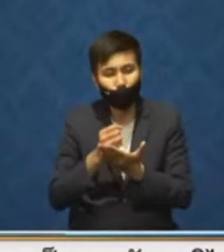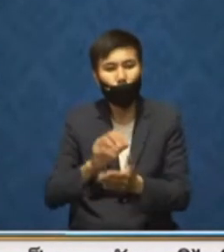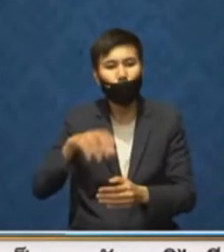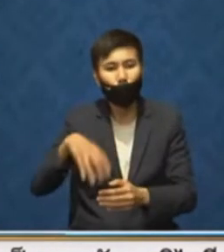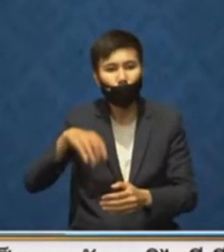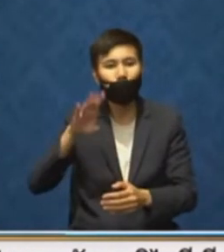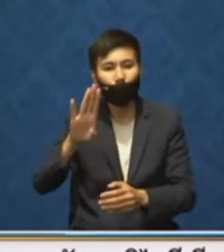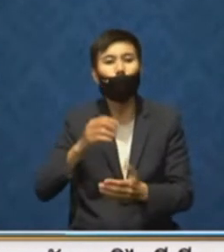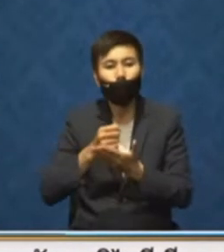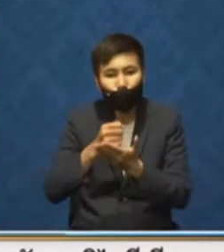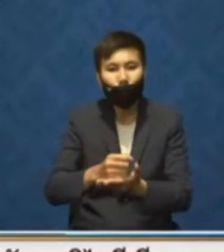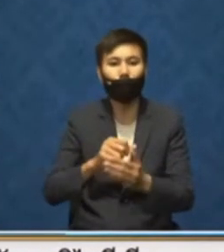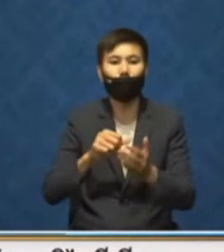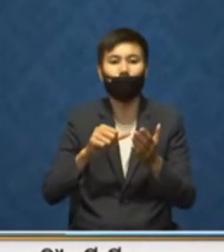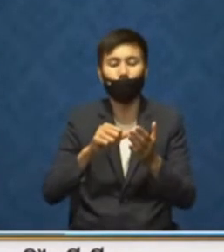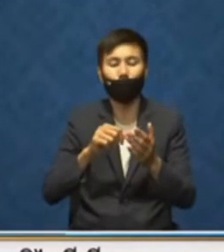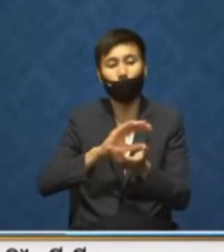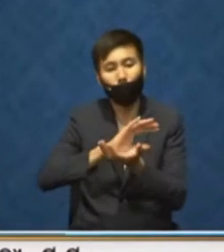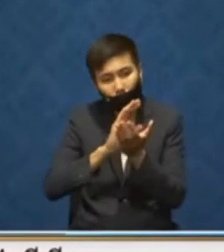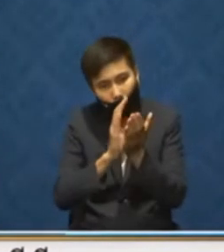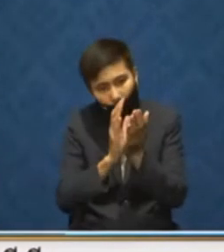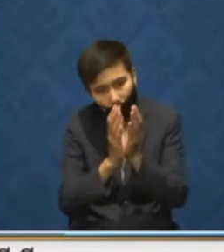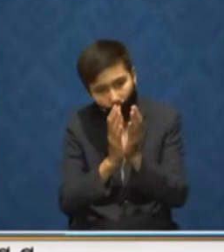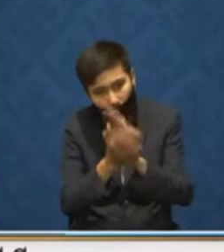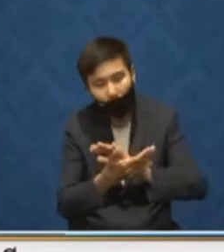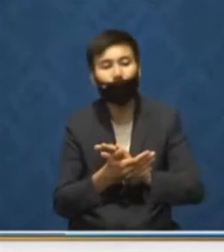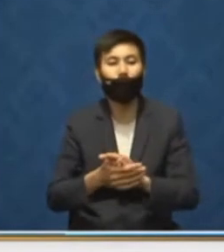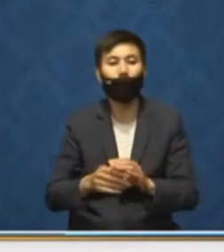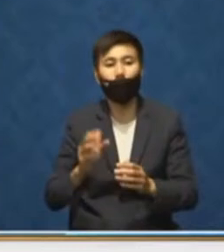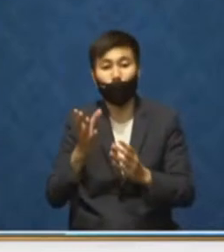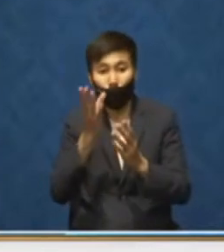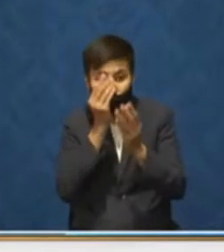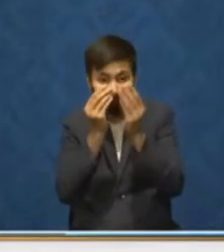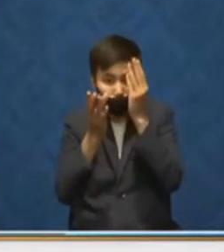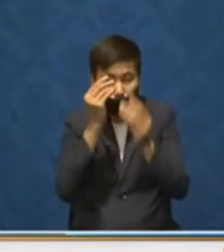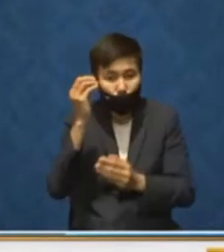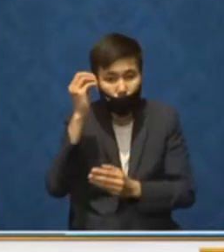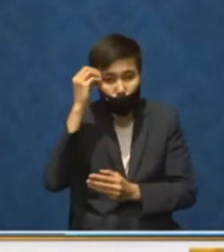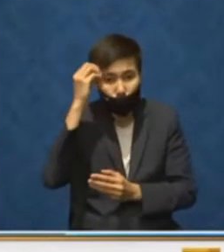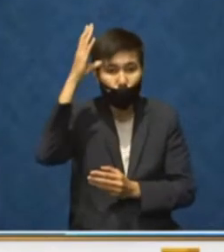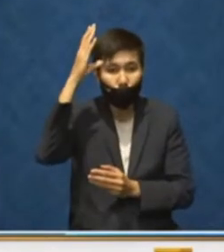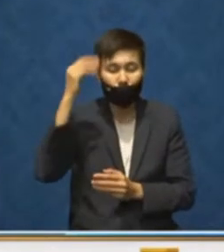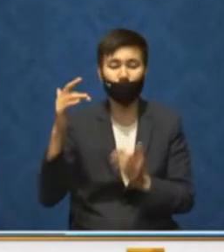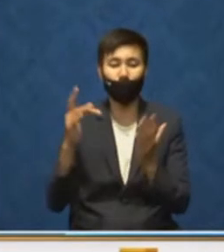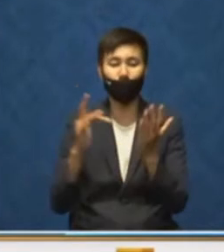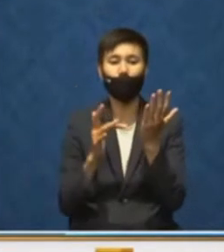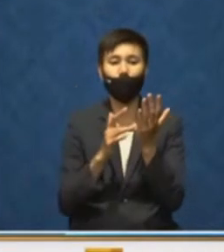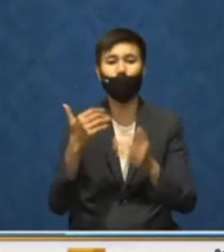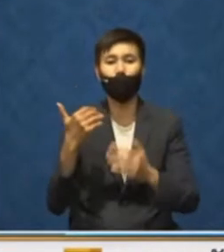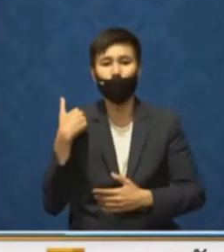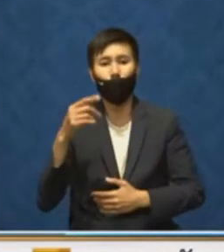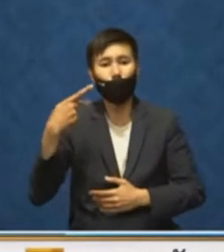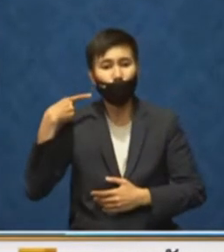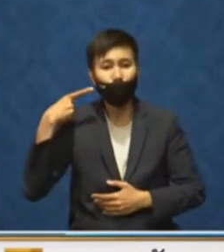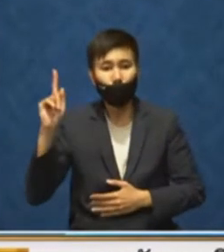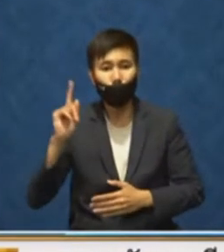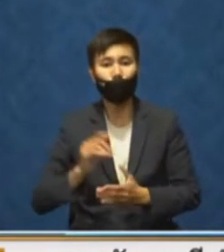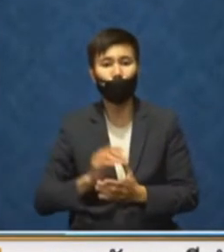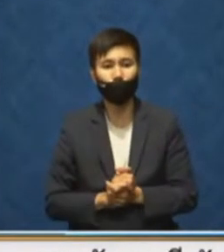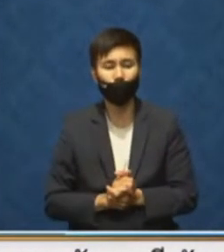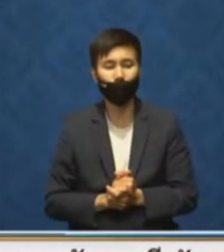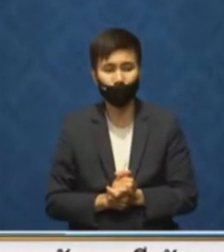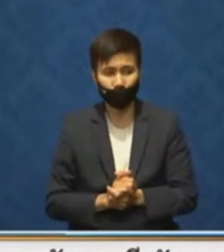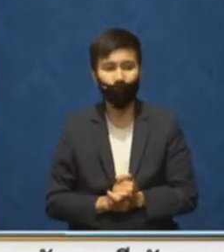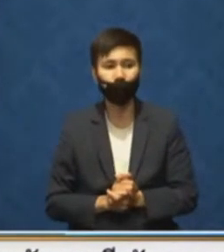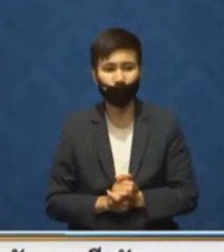ต้องค่อยช่วยกันปรับตัวไปให้เรียนรู้ปรับตัวเข้าสู่สังคมเจ้าที่มีประโยชน์นะครับก็ล้วนมีประโยชน์